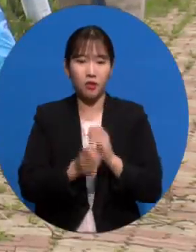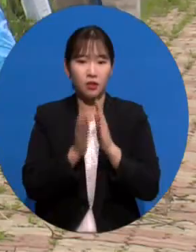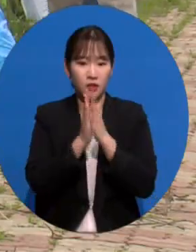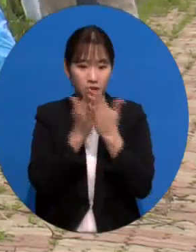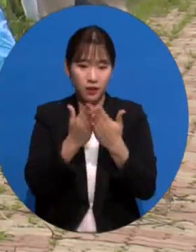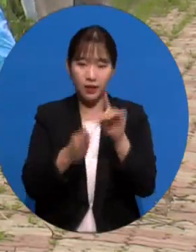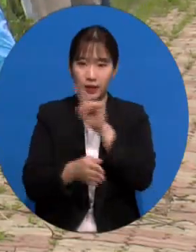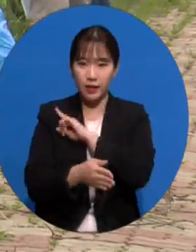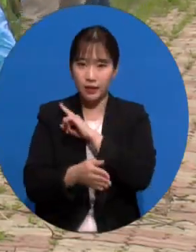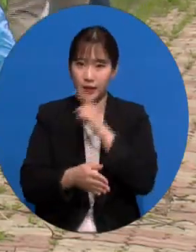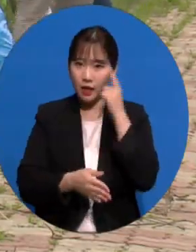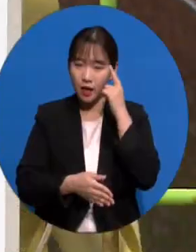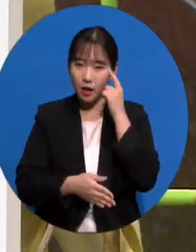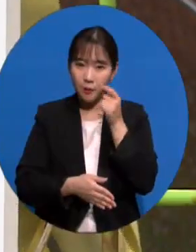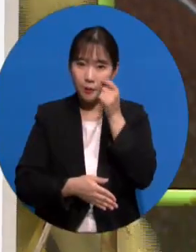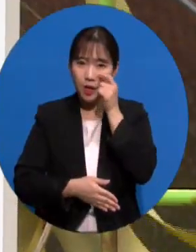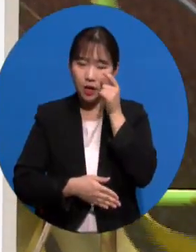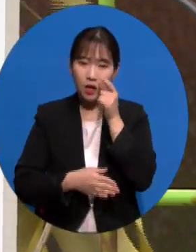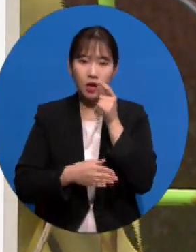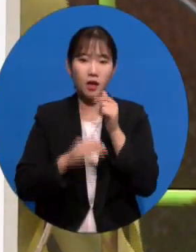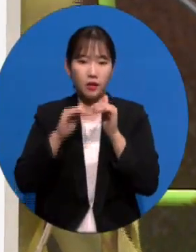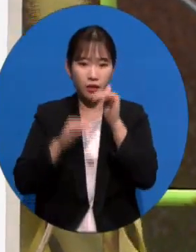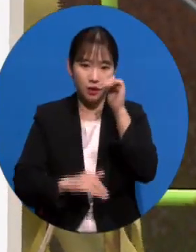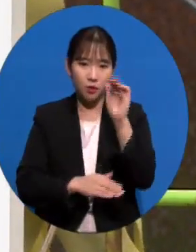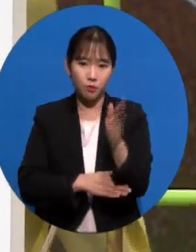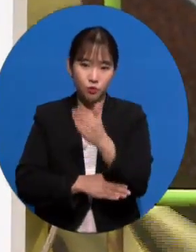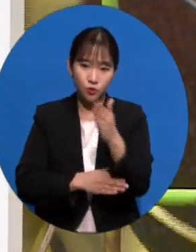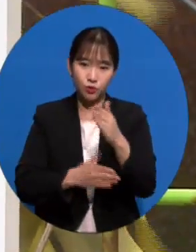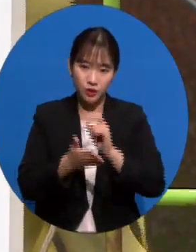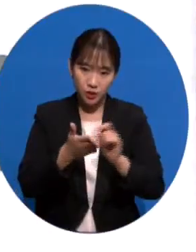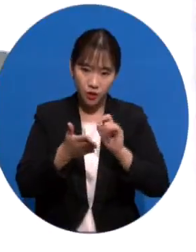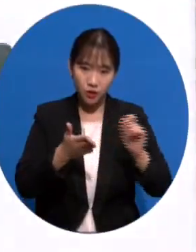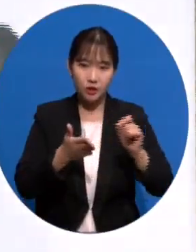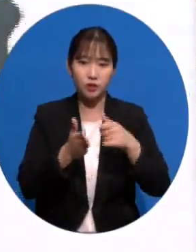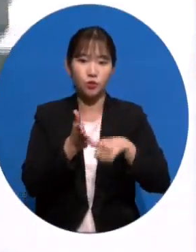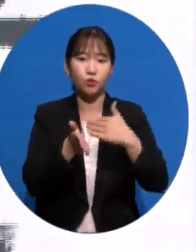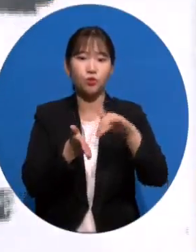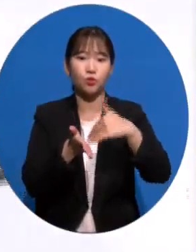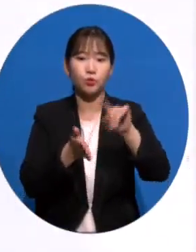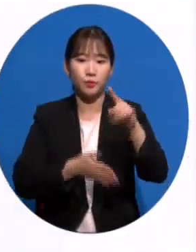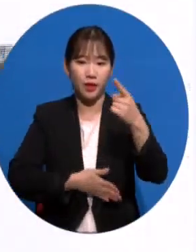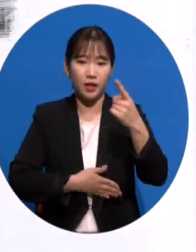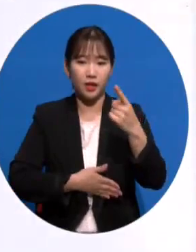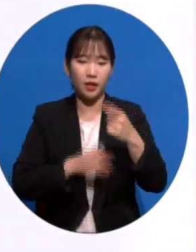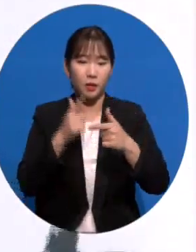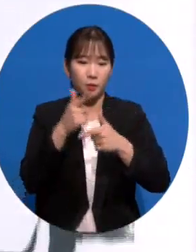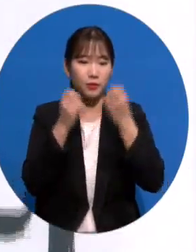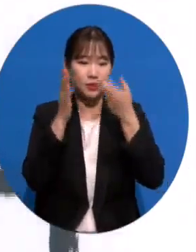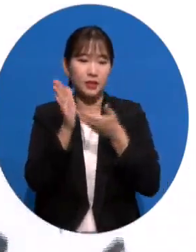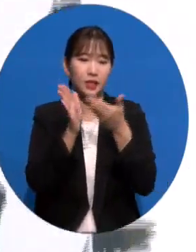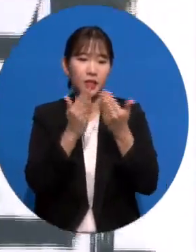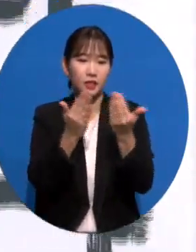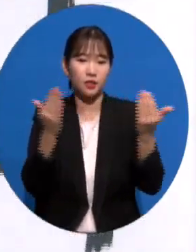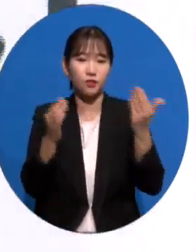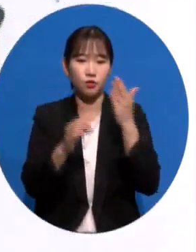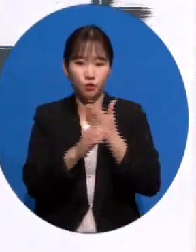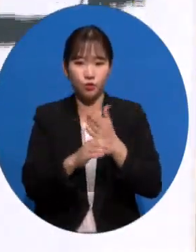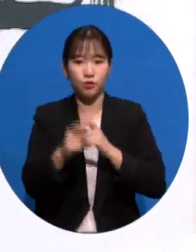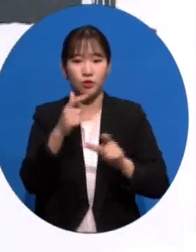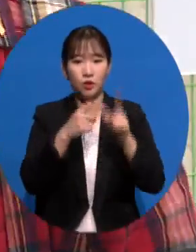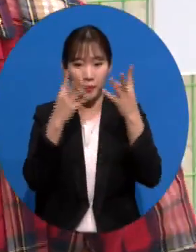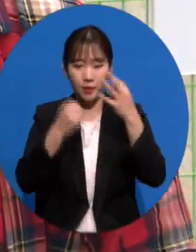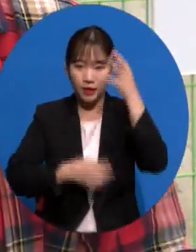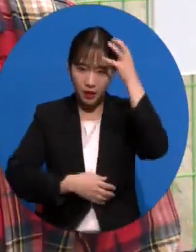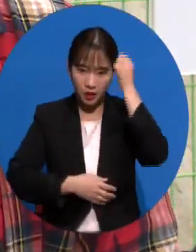인상 깊은 구절을 붓글씨로 쓴 작품 100개가 세월호가 있는 목포 신항에 전시되고 있습니다. 더 많이 기억해